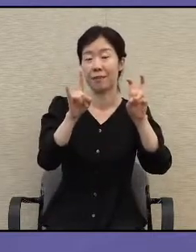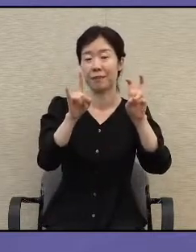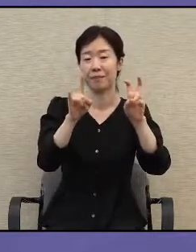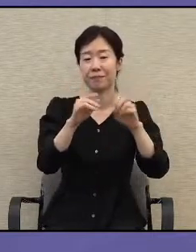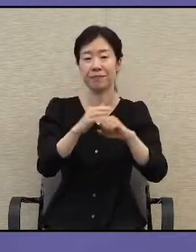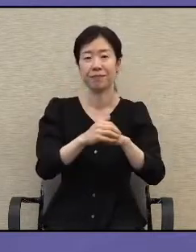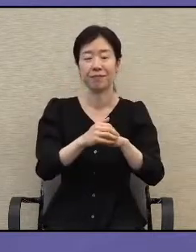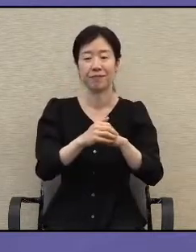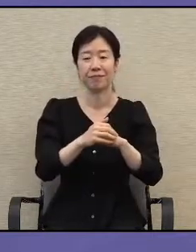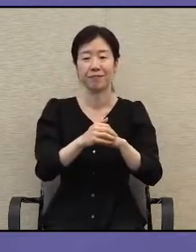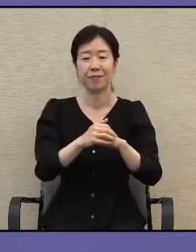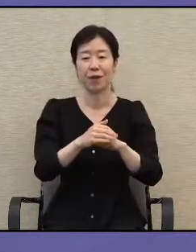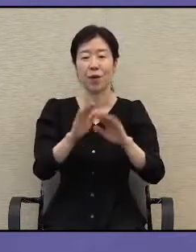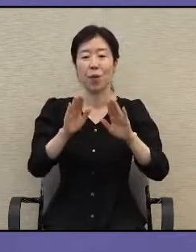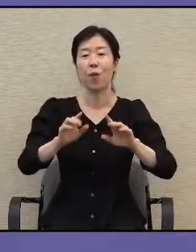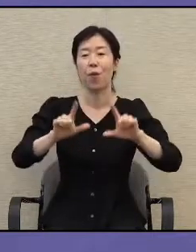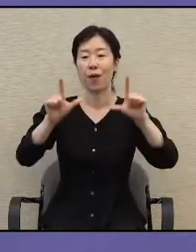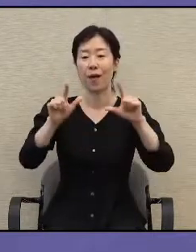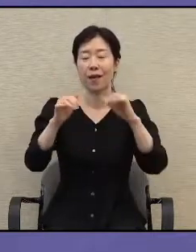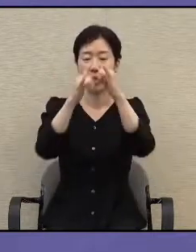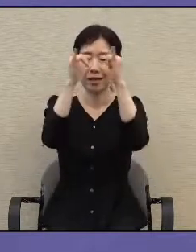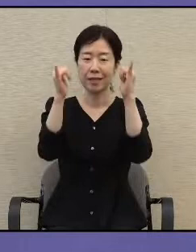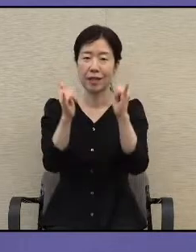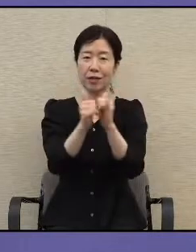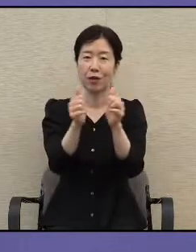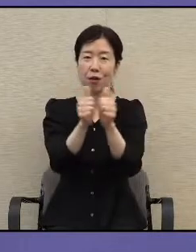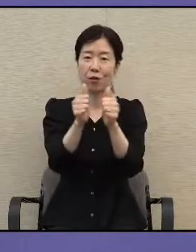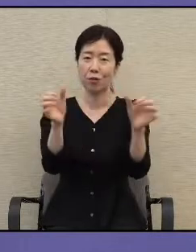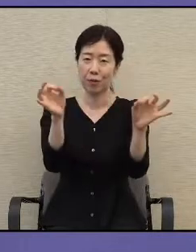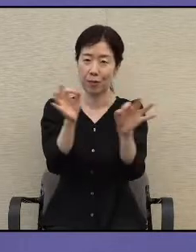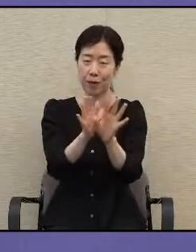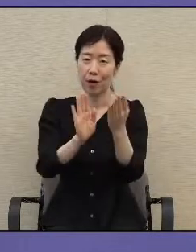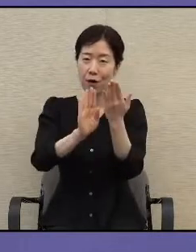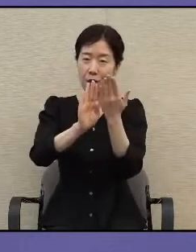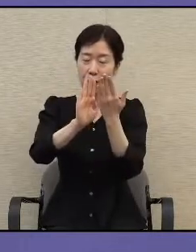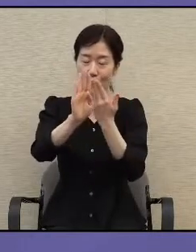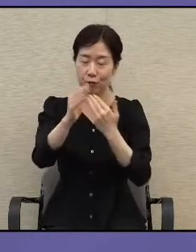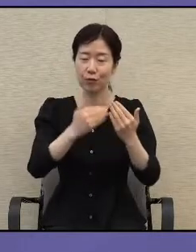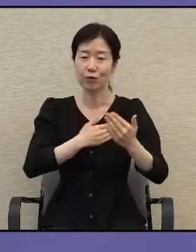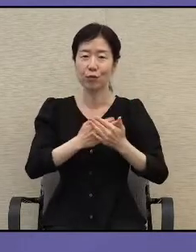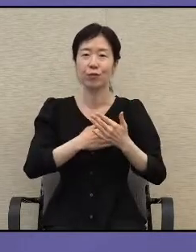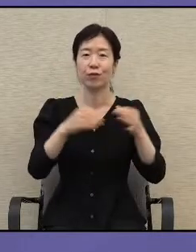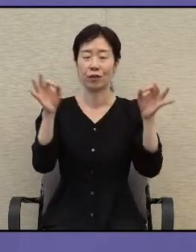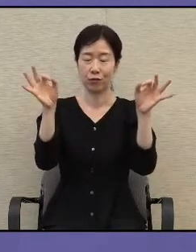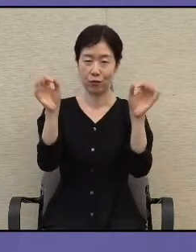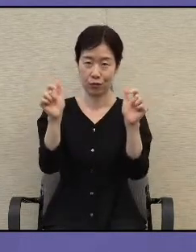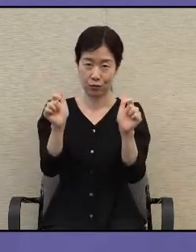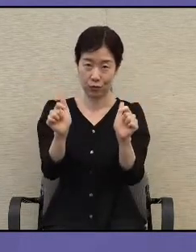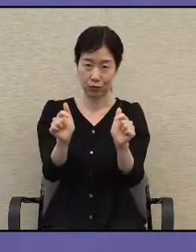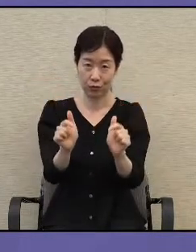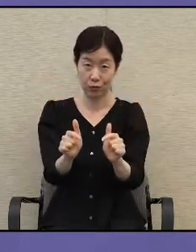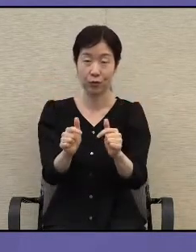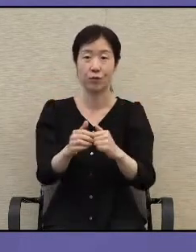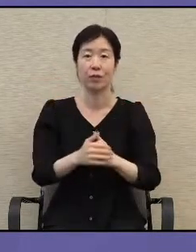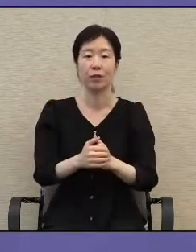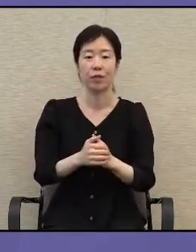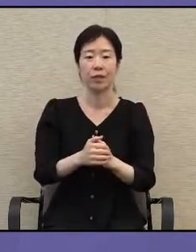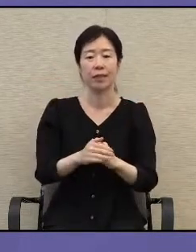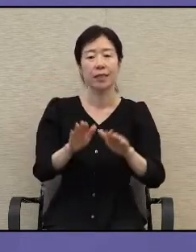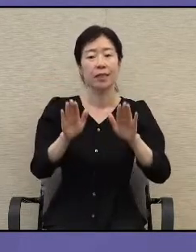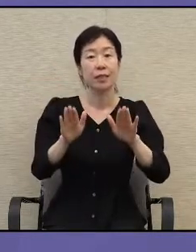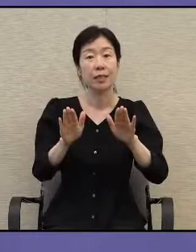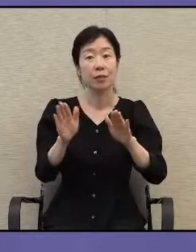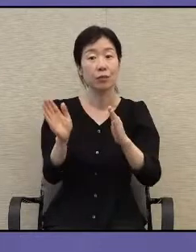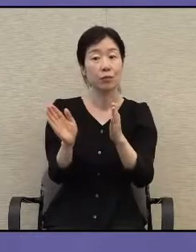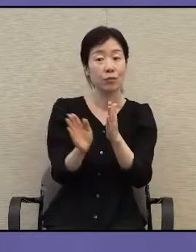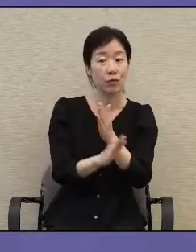올 초에 처음으로 이제 낮아진 상황이고, 40대 이 초록색이 지금 상승하고 있는 이런 상황이어서 이 40대가